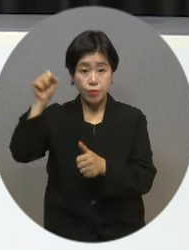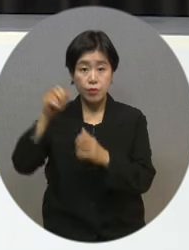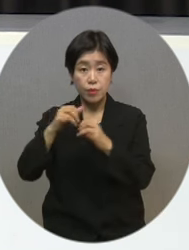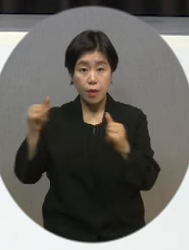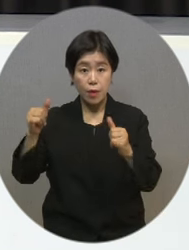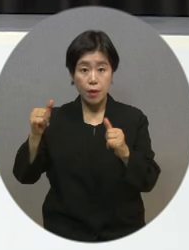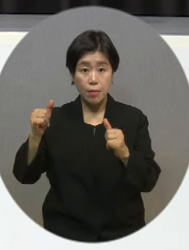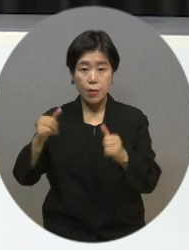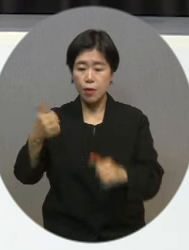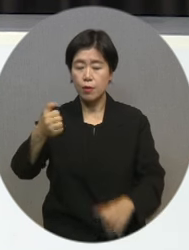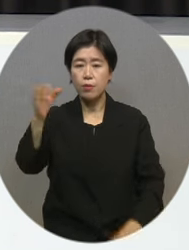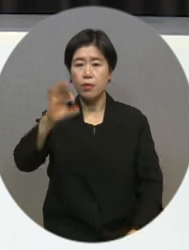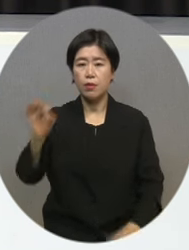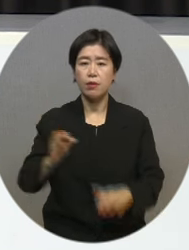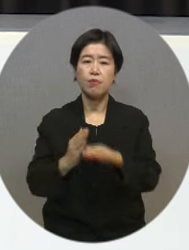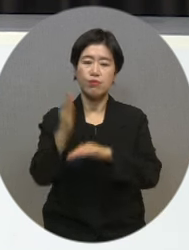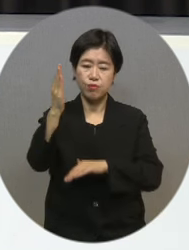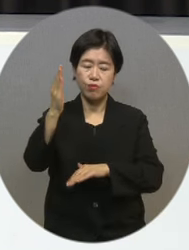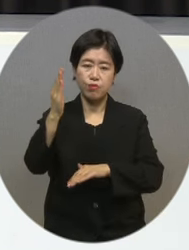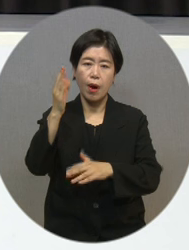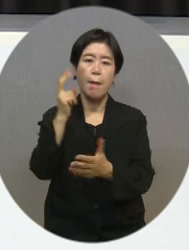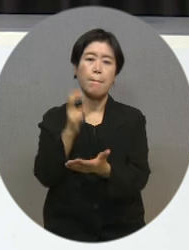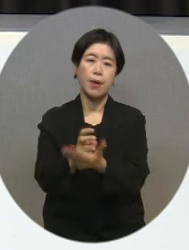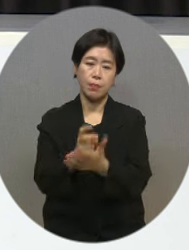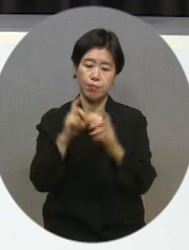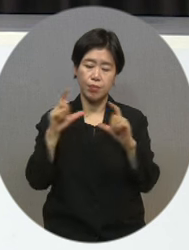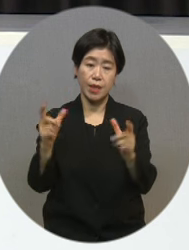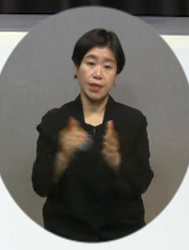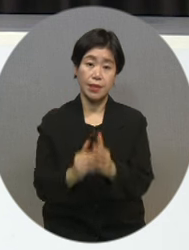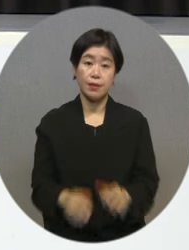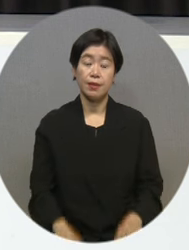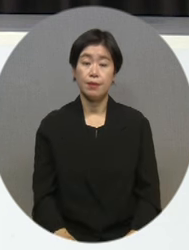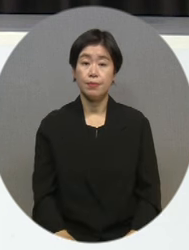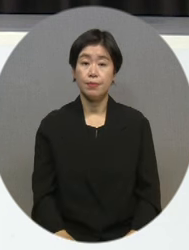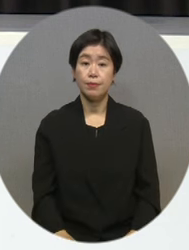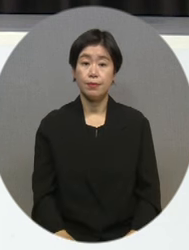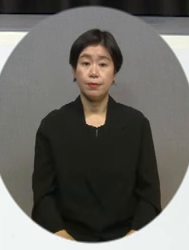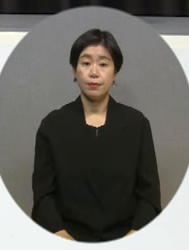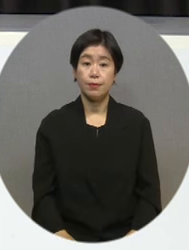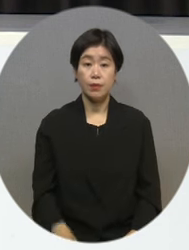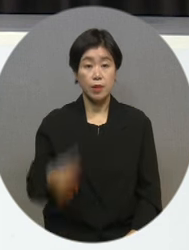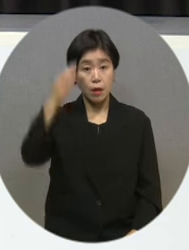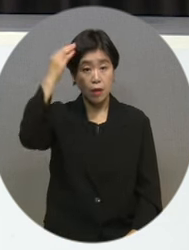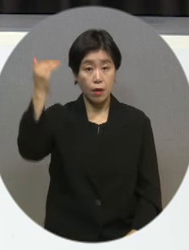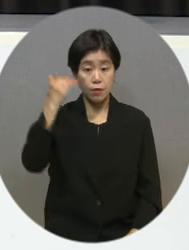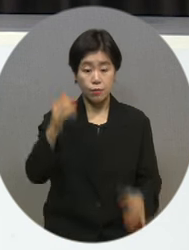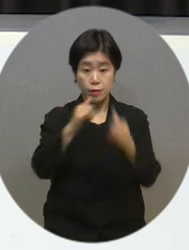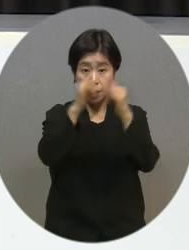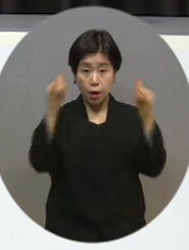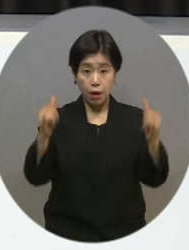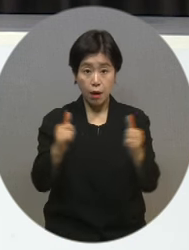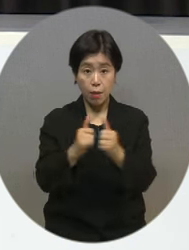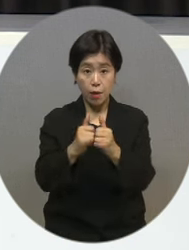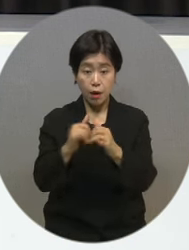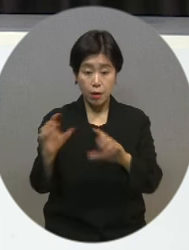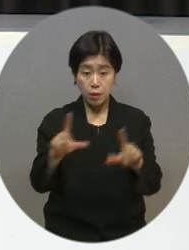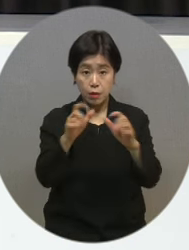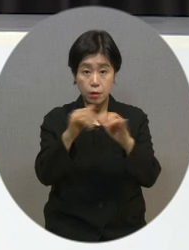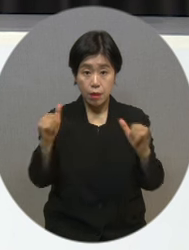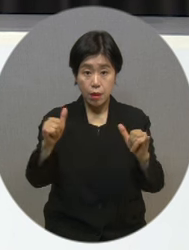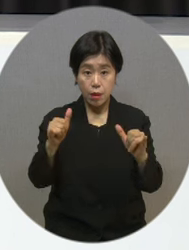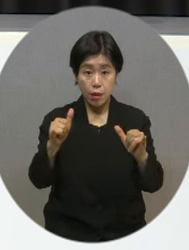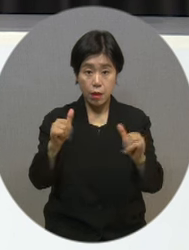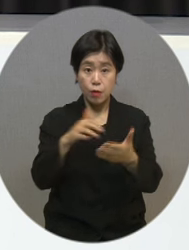정치 세력화. 그래서 적어도 우리 사회에 반이 여성인데 맞죠.